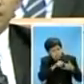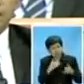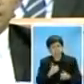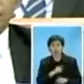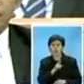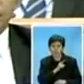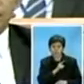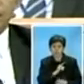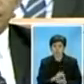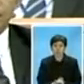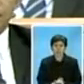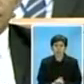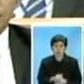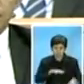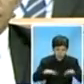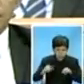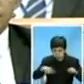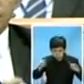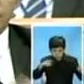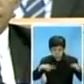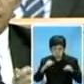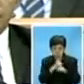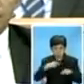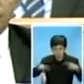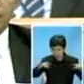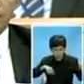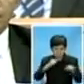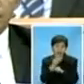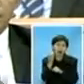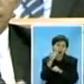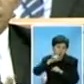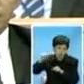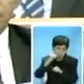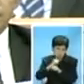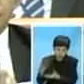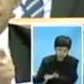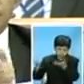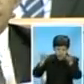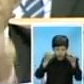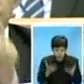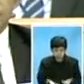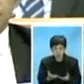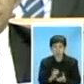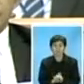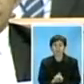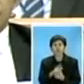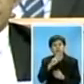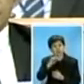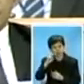มีหน้าที่เป็นคนคอยสั่งข้าวสารเอามาลงที่สวนกุหลาบ